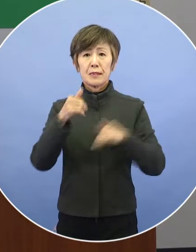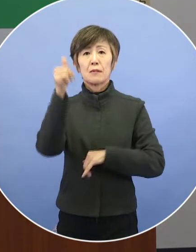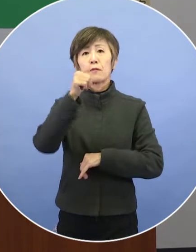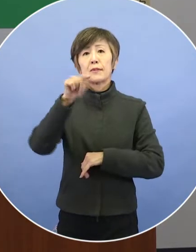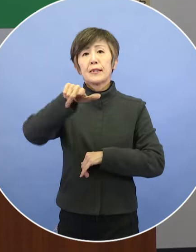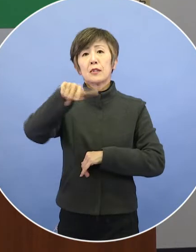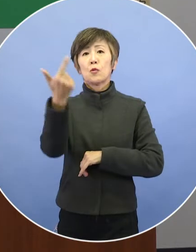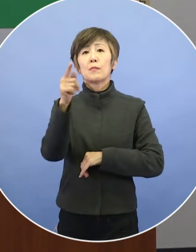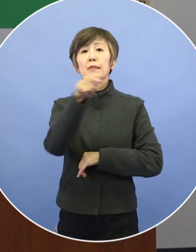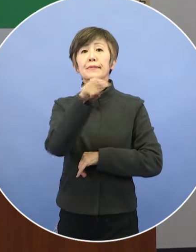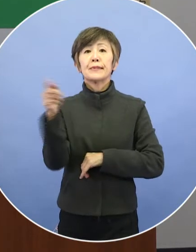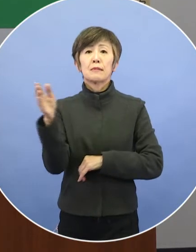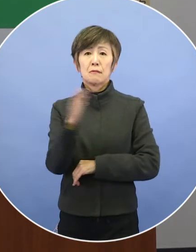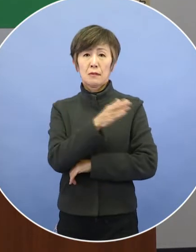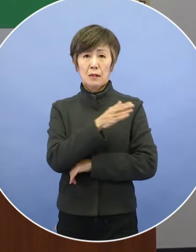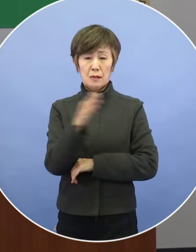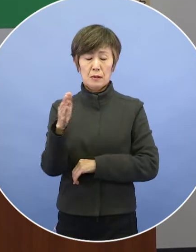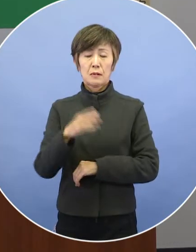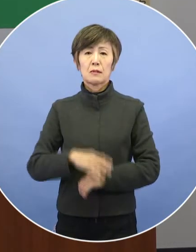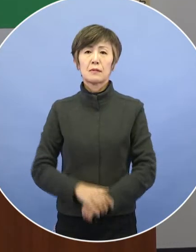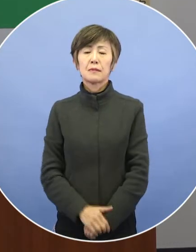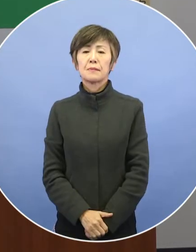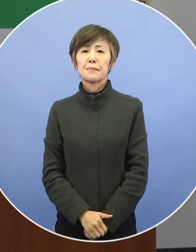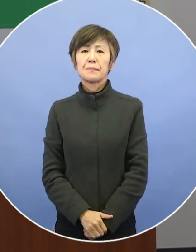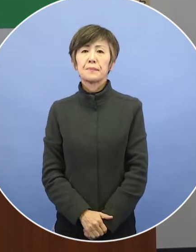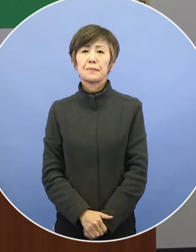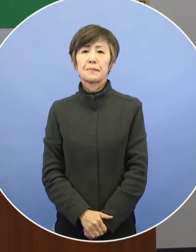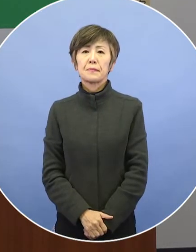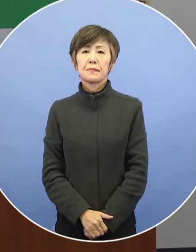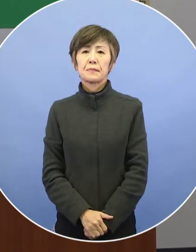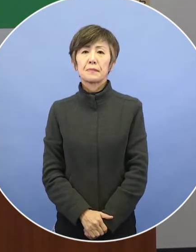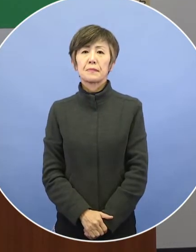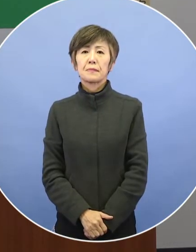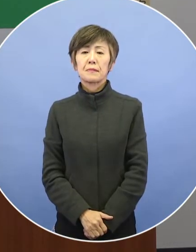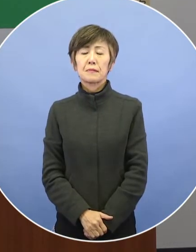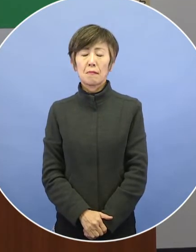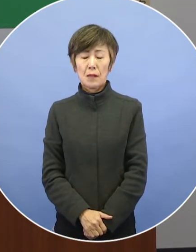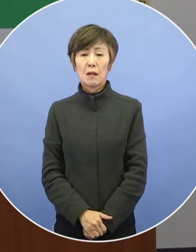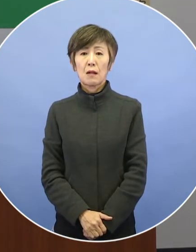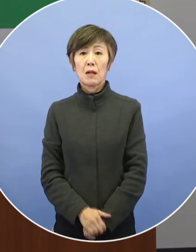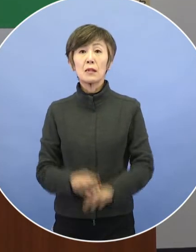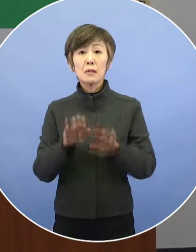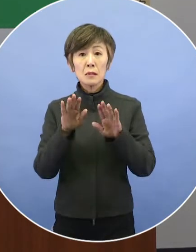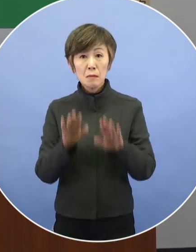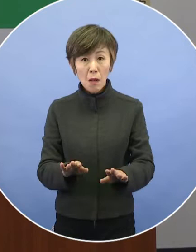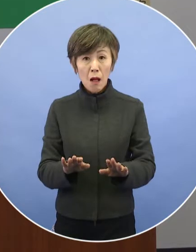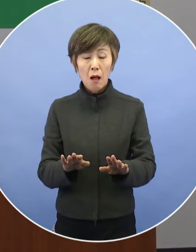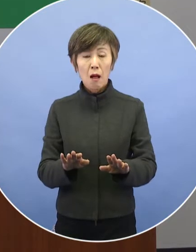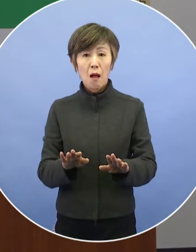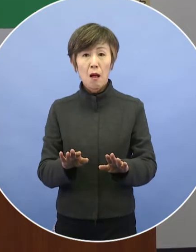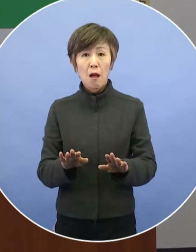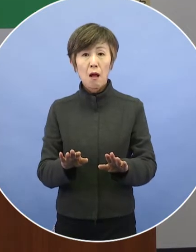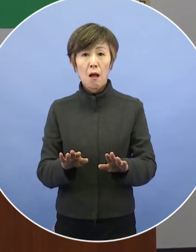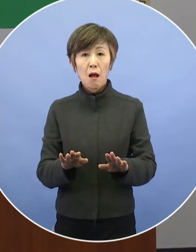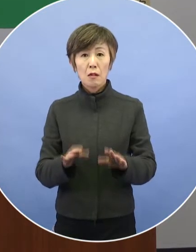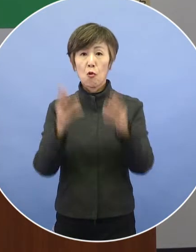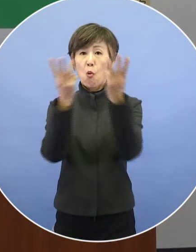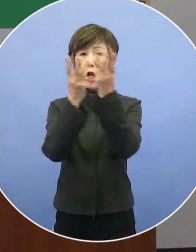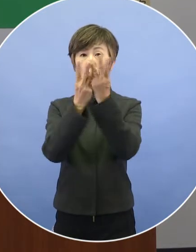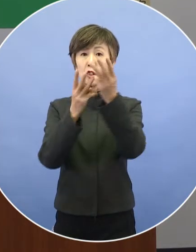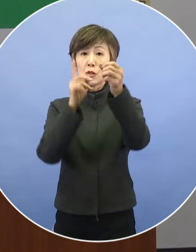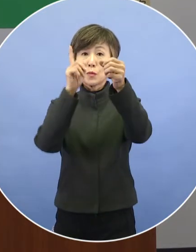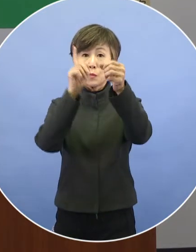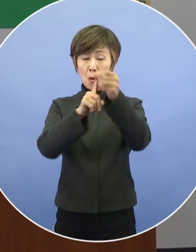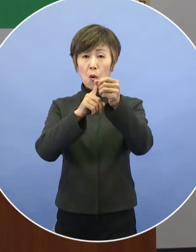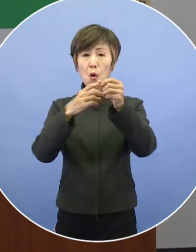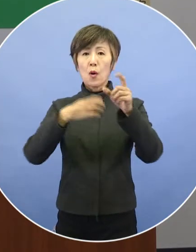者数を5600人程度ということになっているところでございましてそういうことでですね現状の指標